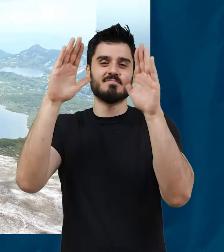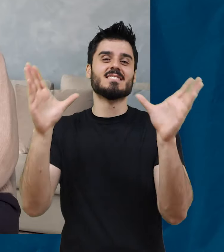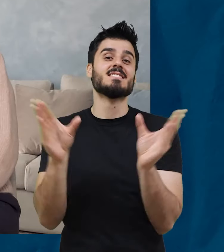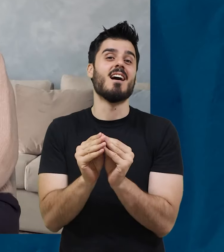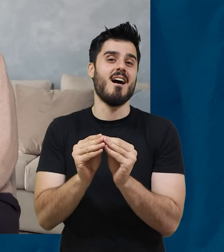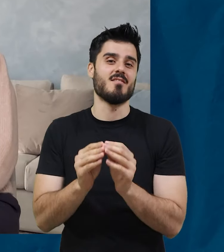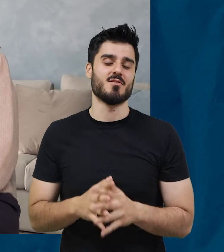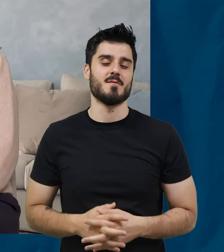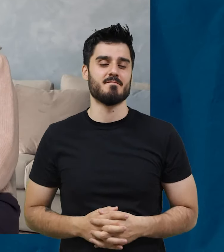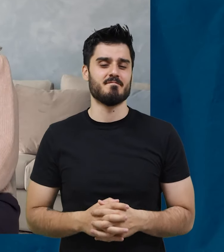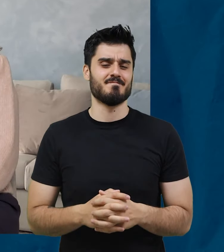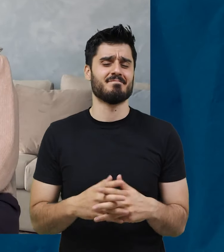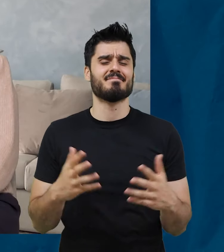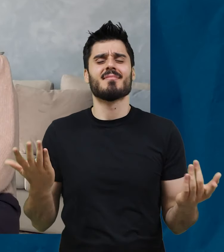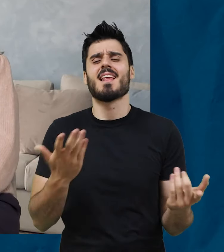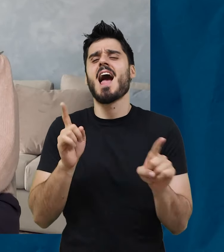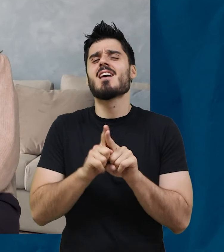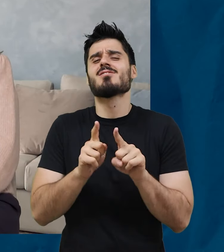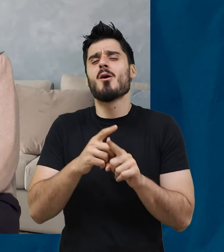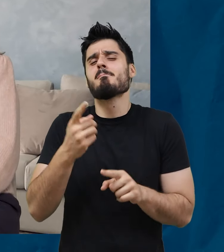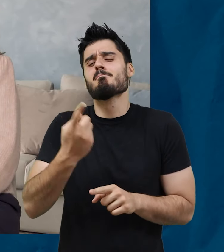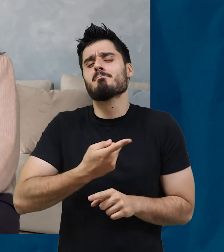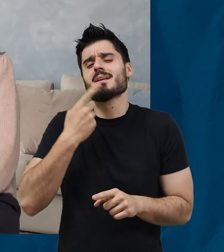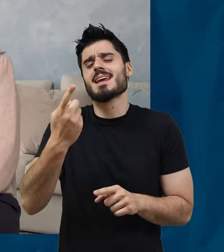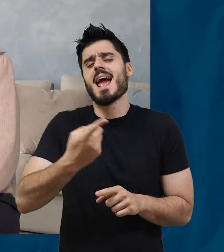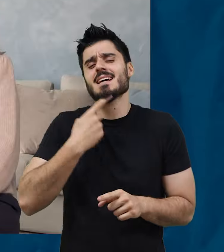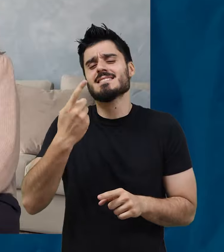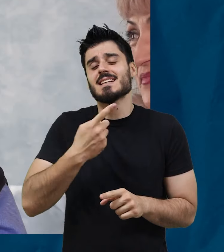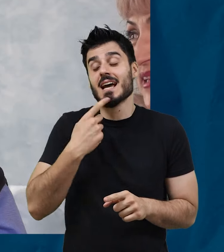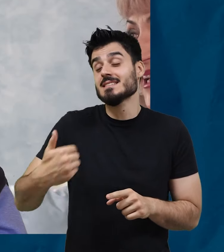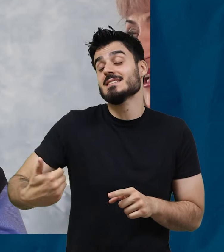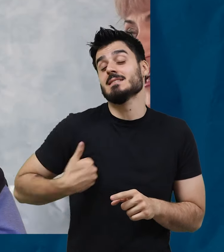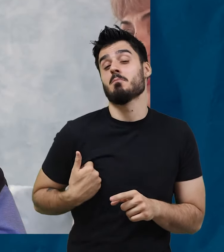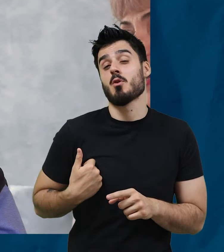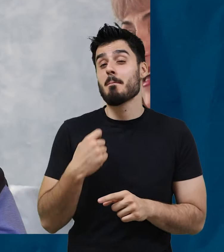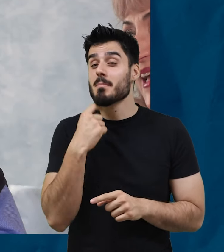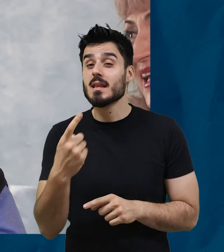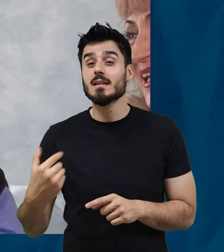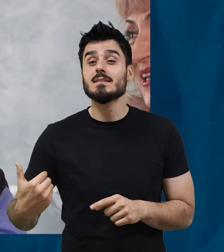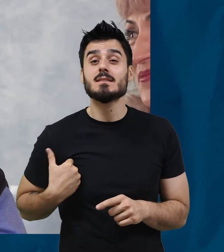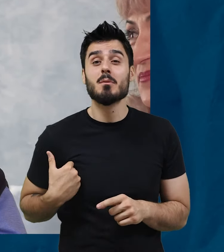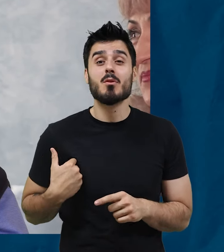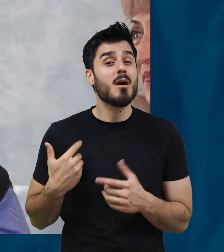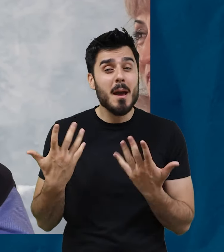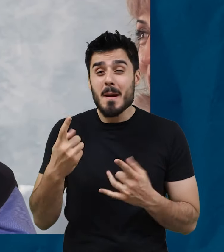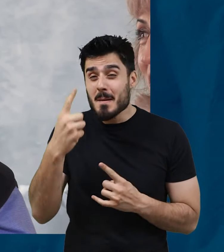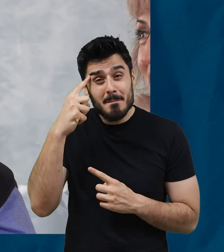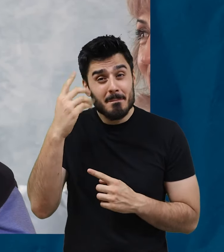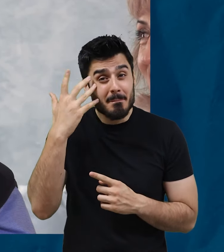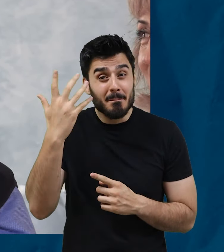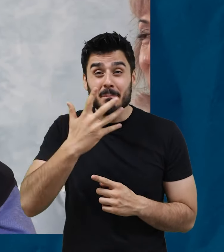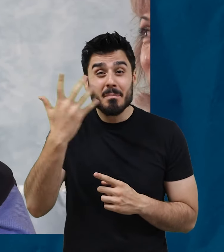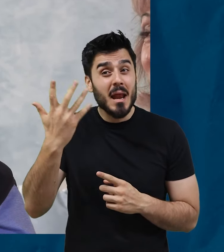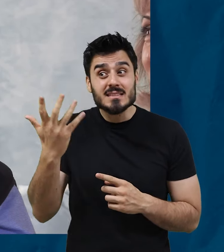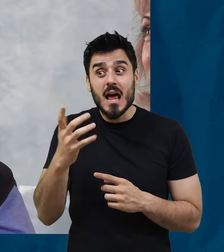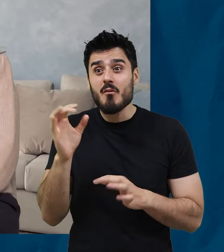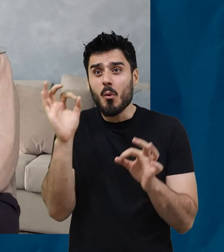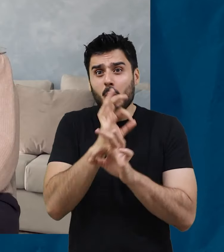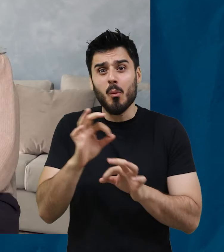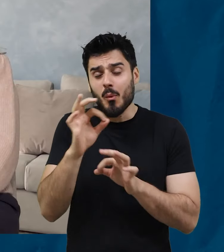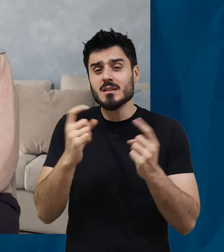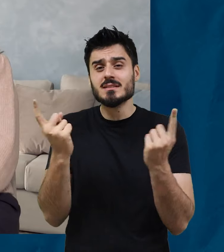Това е като оная приказка, дето една съпруга питала съпруга си, скъпи, казва, представиш ли си, никога да не се бяхме срещали? И той